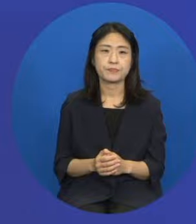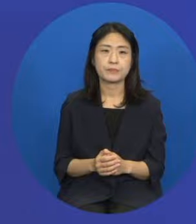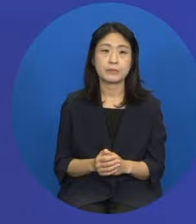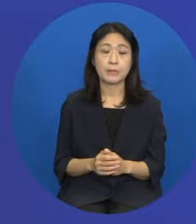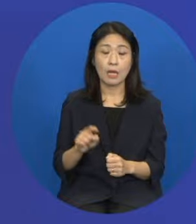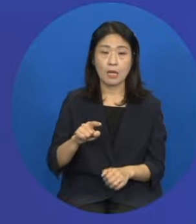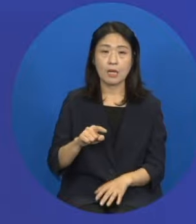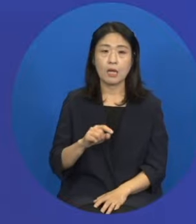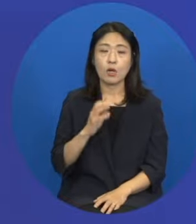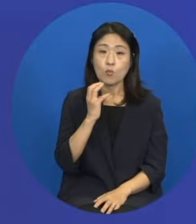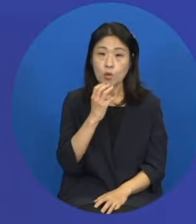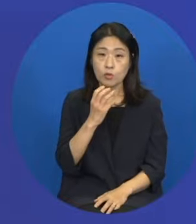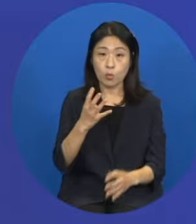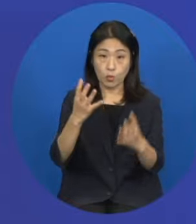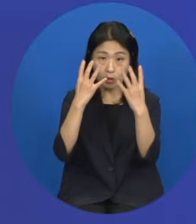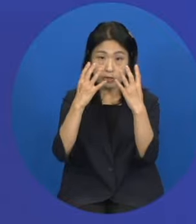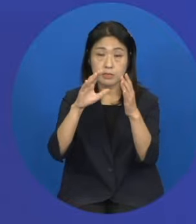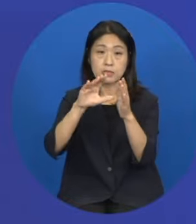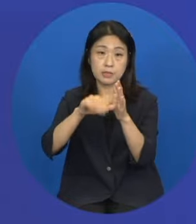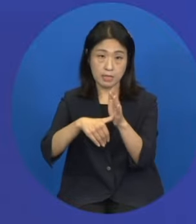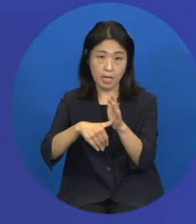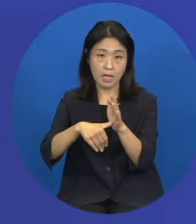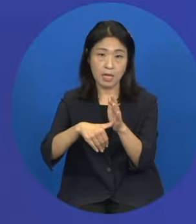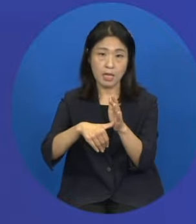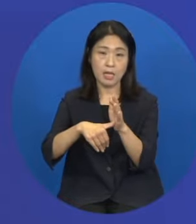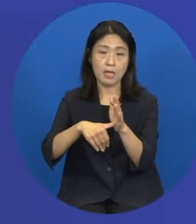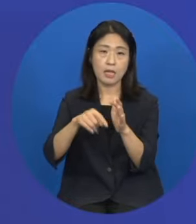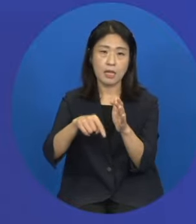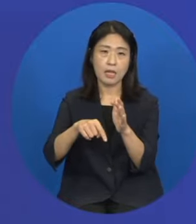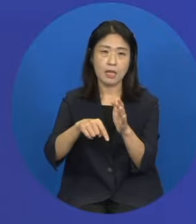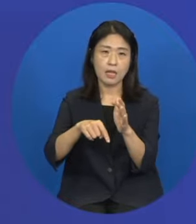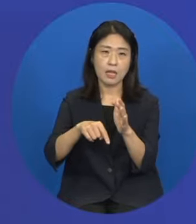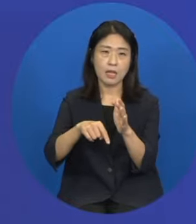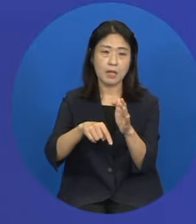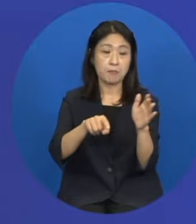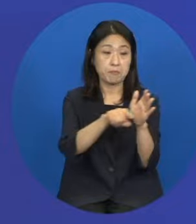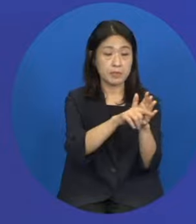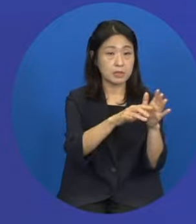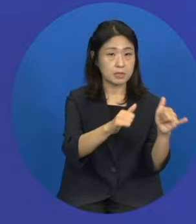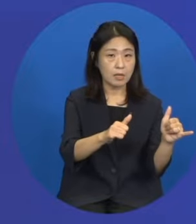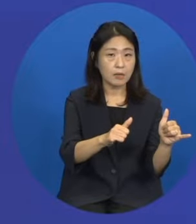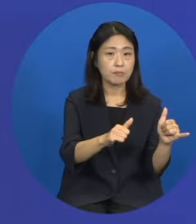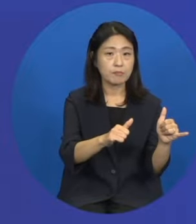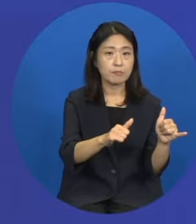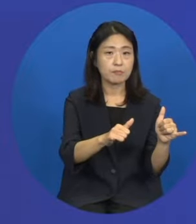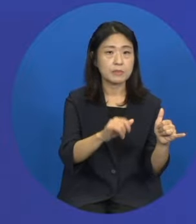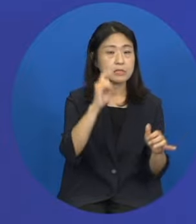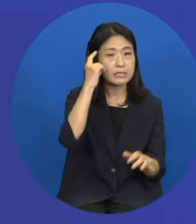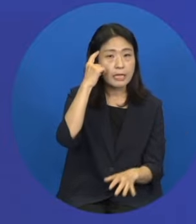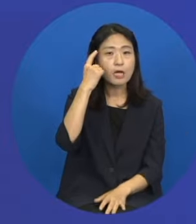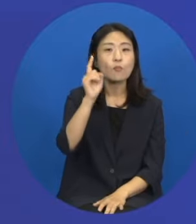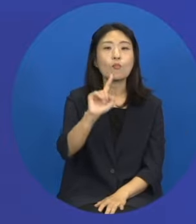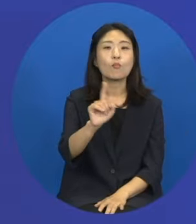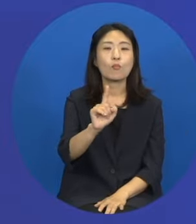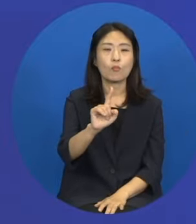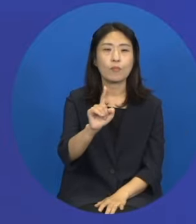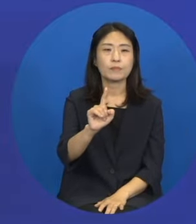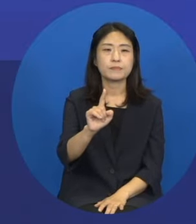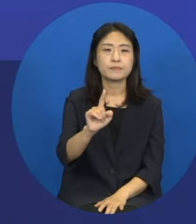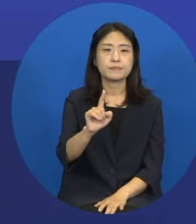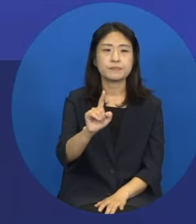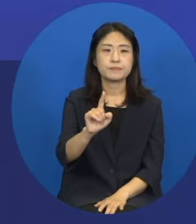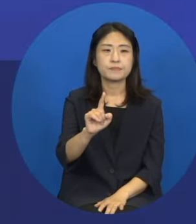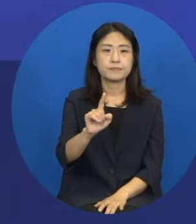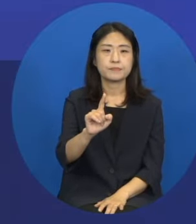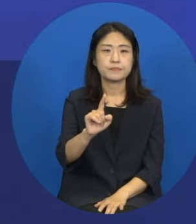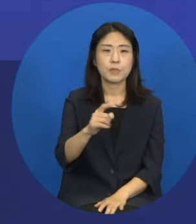그래서라기보다 그런 생각을 하기에 앞서서, 아니 어쩌면 아예 안 하는지도 몰라요. 왜냐? 성경은 뭐라고 되어 있냐면 그